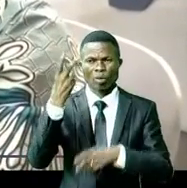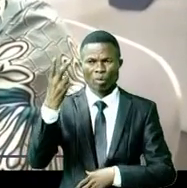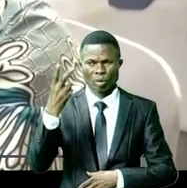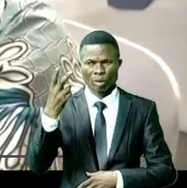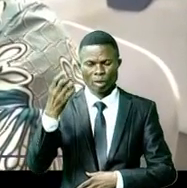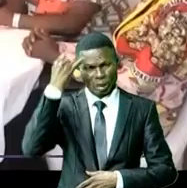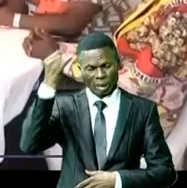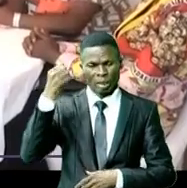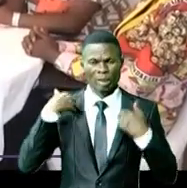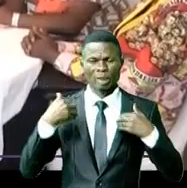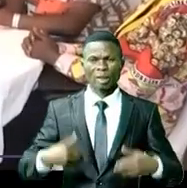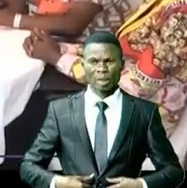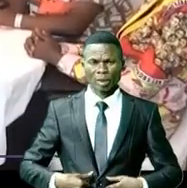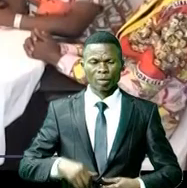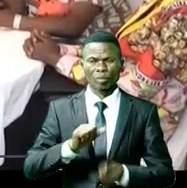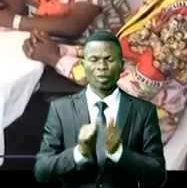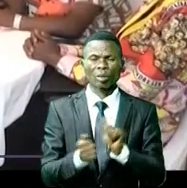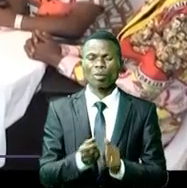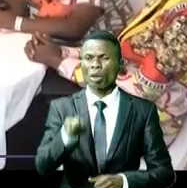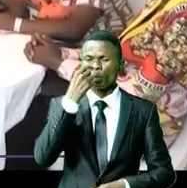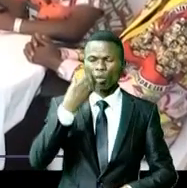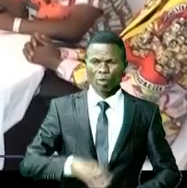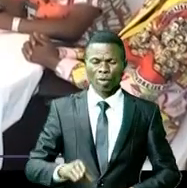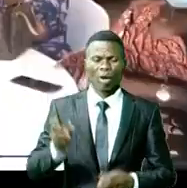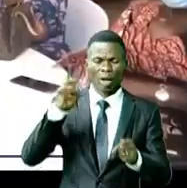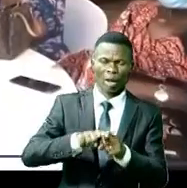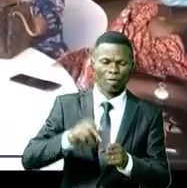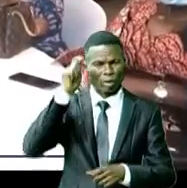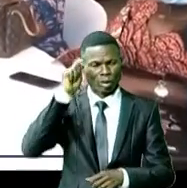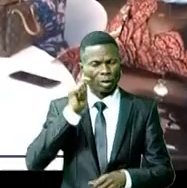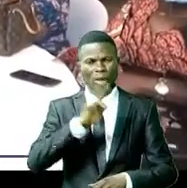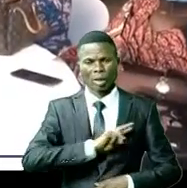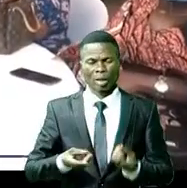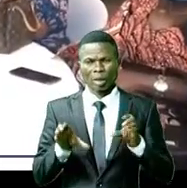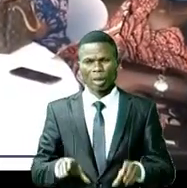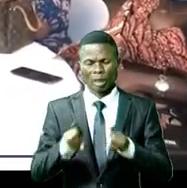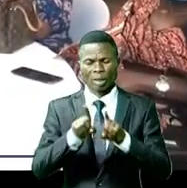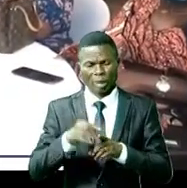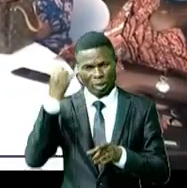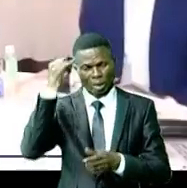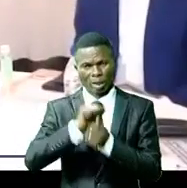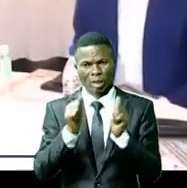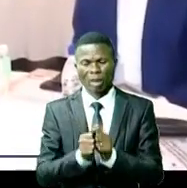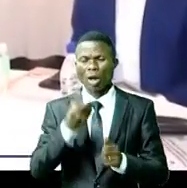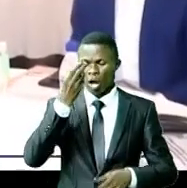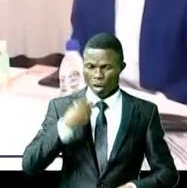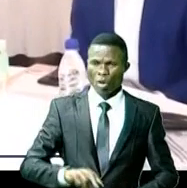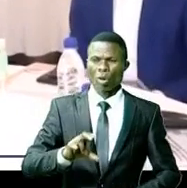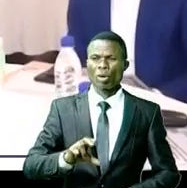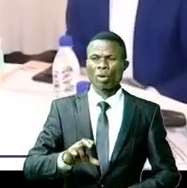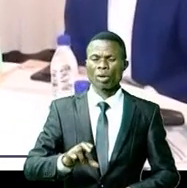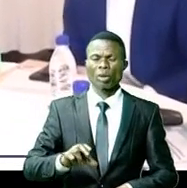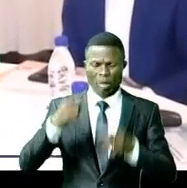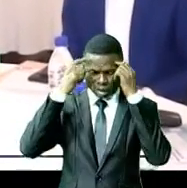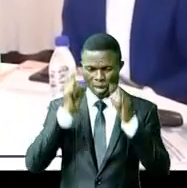le contexte sanitaire autour de l'avortement et les violences basées sur le genre en RDC, ainsi que le contexte légal de l'avortement selon le